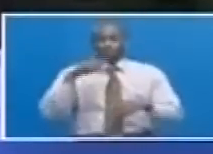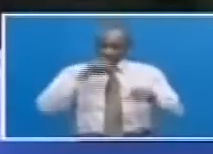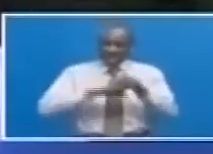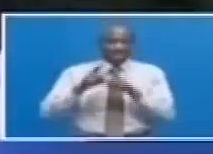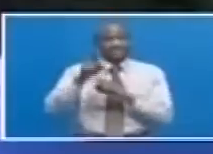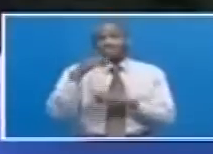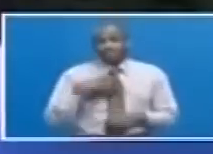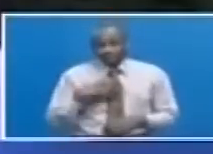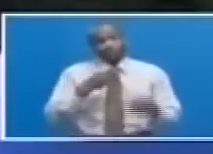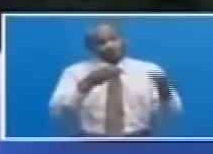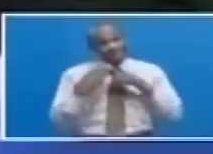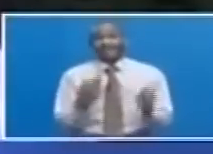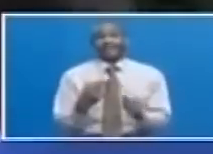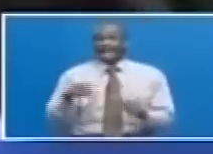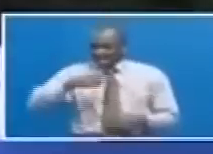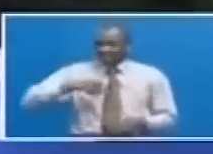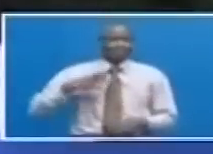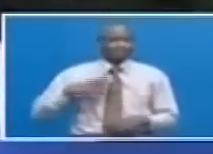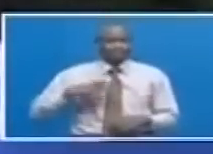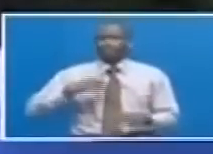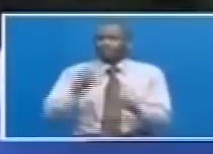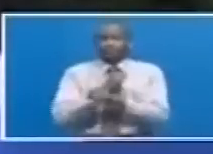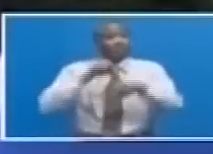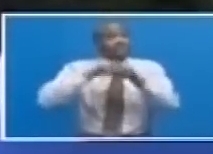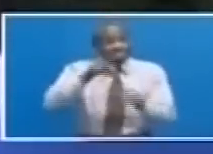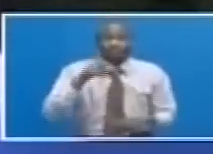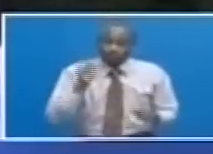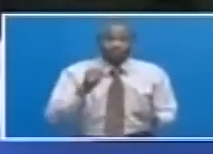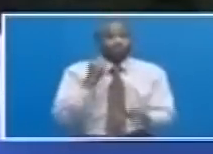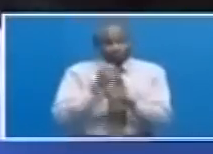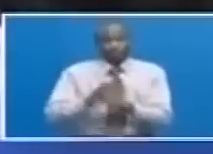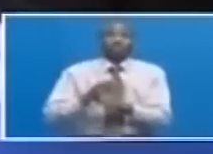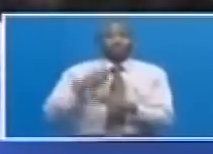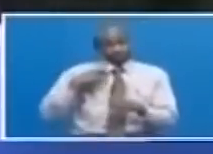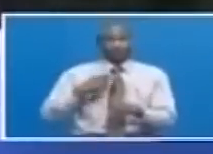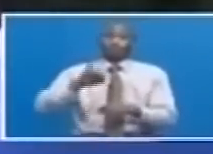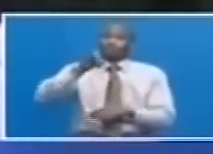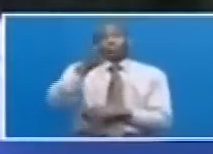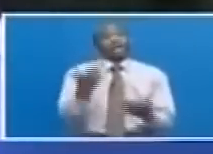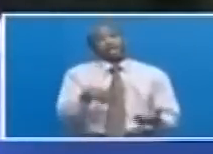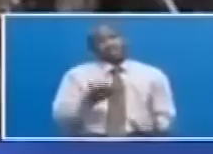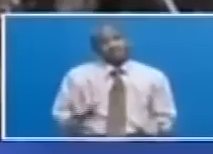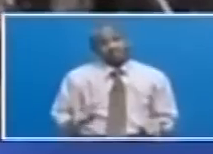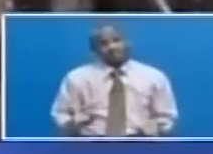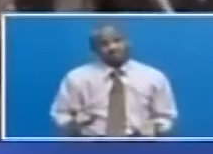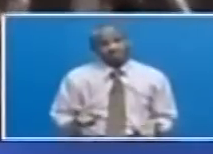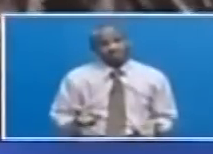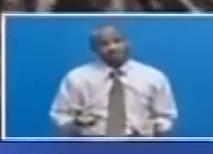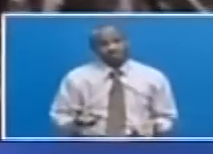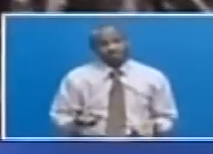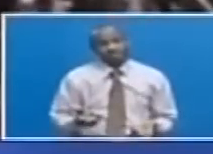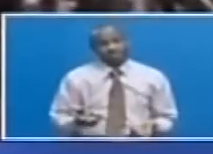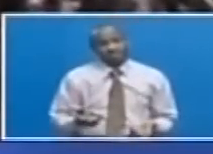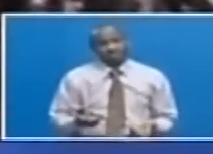ile mapunduki, maana sisi wananchi hatuwezi kwenda kuwashika kwa sababu wanatishia sisi kwamba watatupika marisasi tukienda kwao.